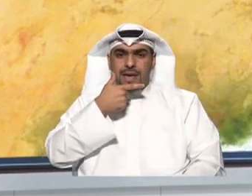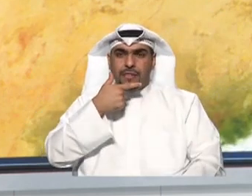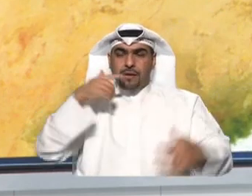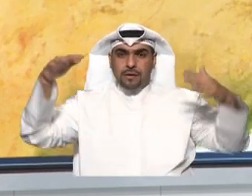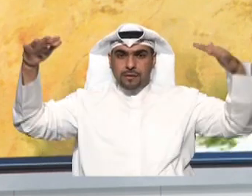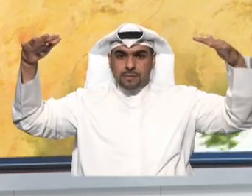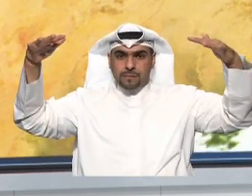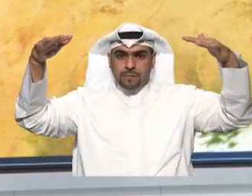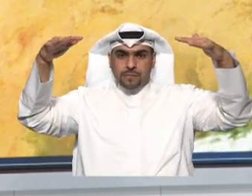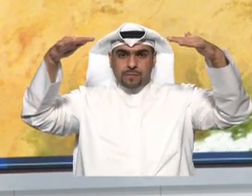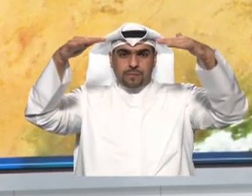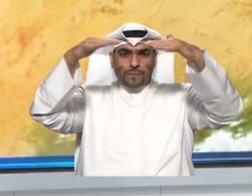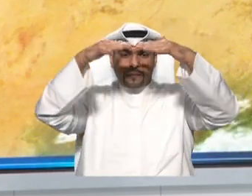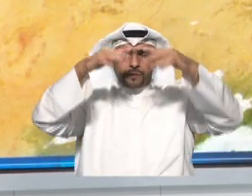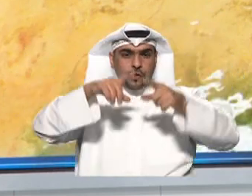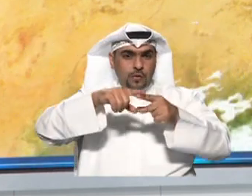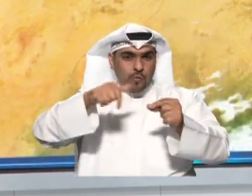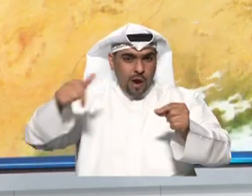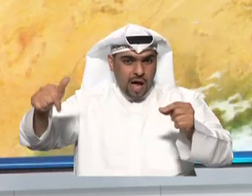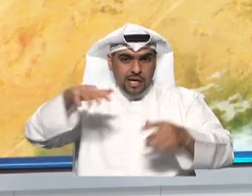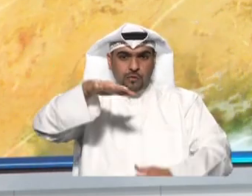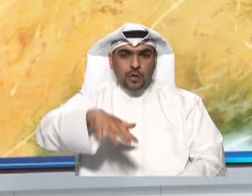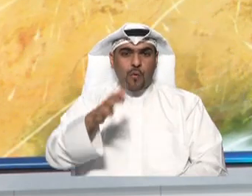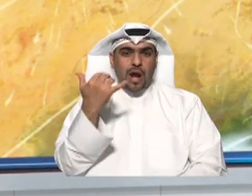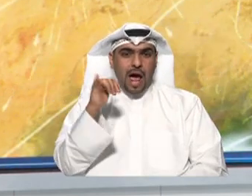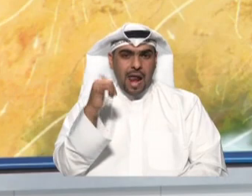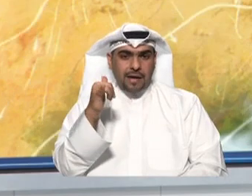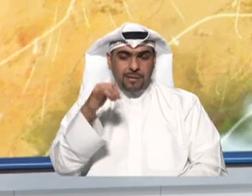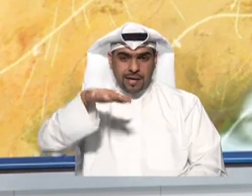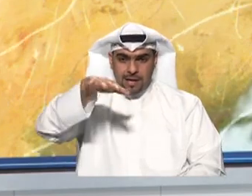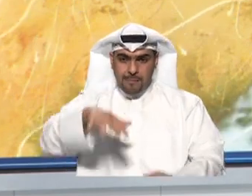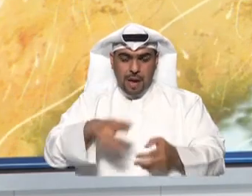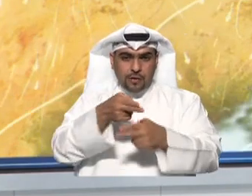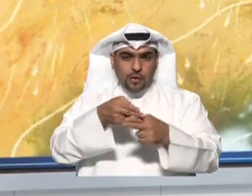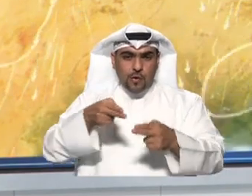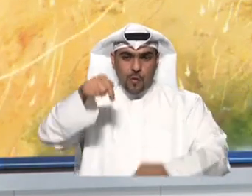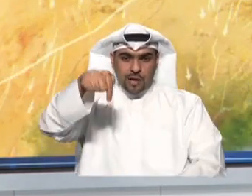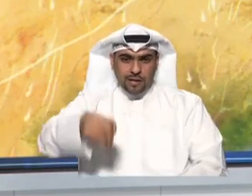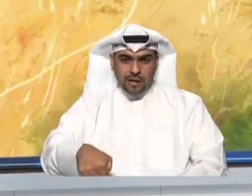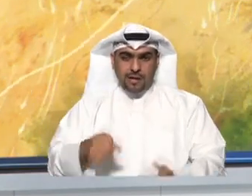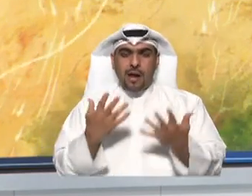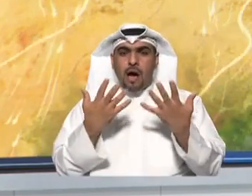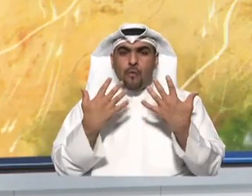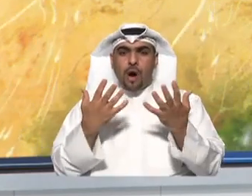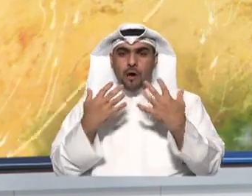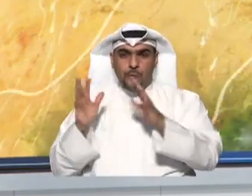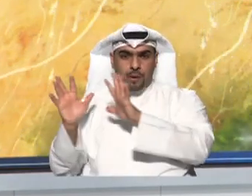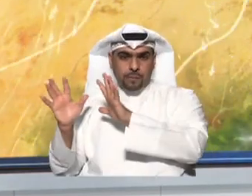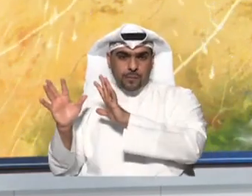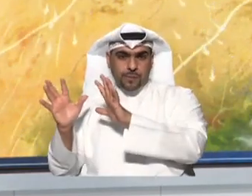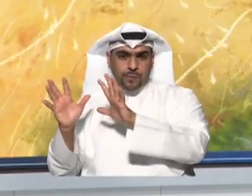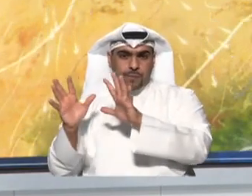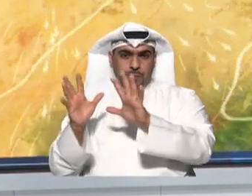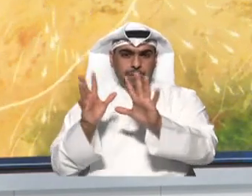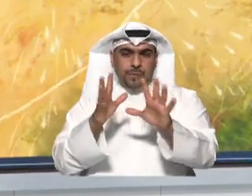وكذلك على أغلب المناطق في شبه الجزيرة العربية. حاليا دولة الكويت تقع تحت تأثير امتداد منخفض السودان الموسمي اللي